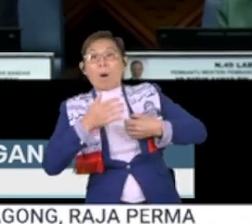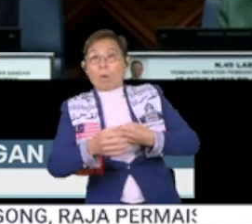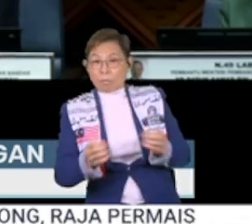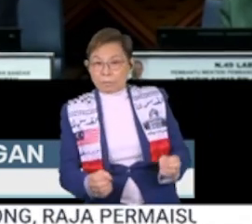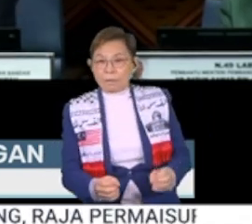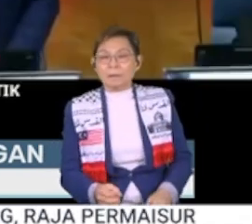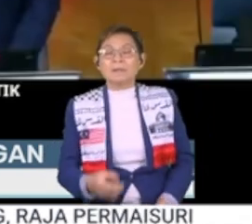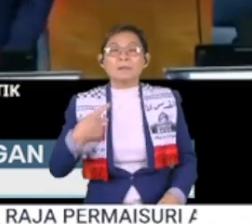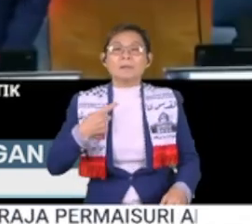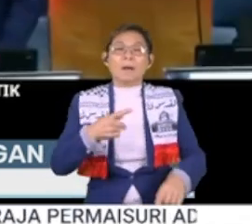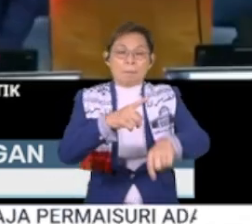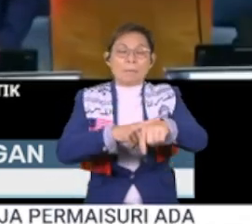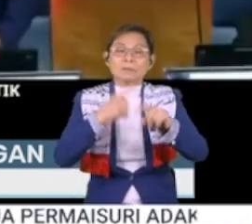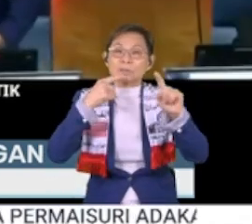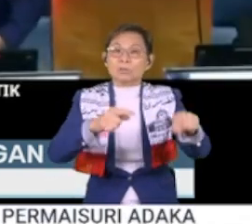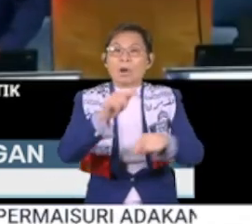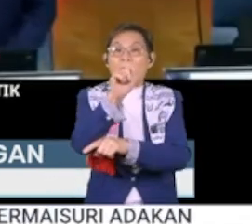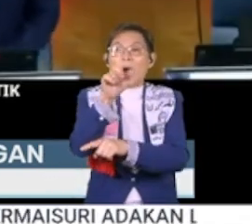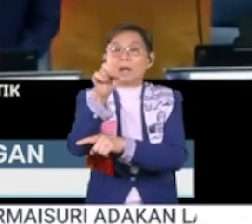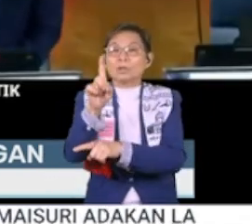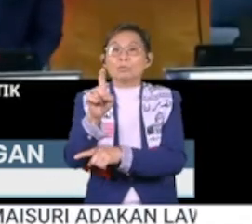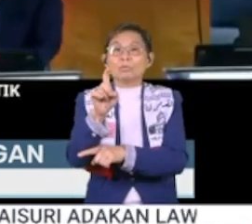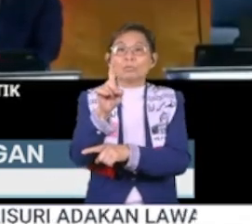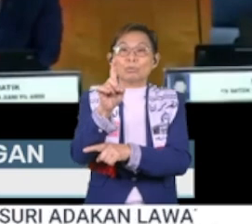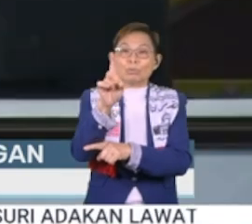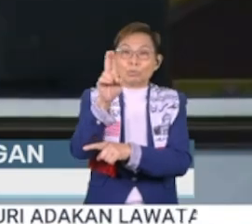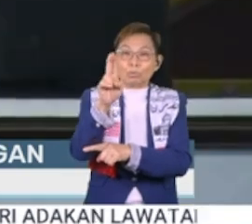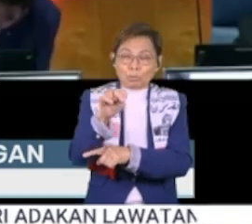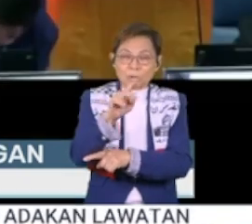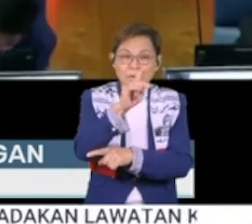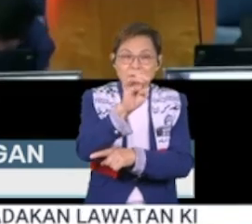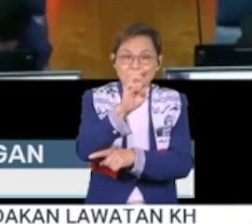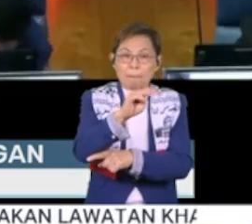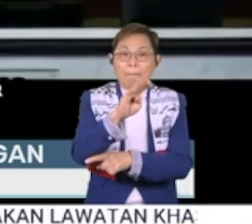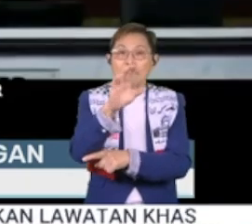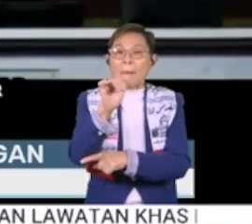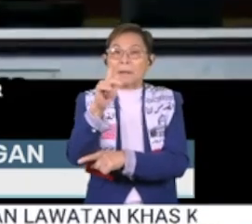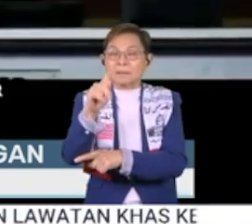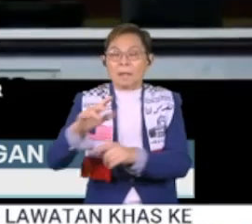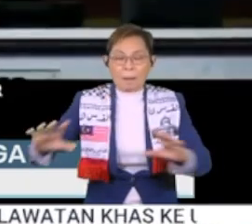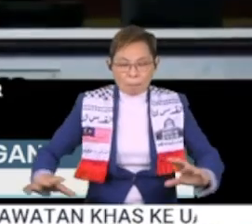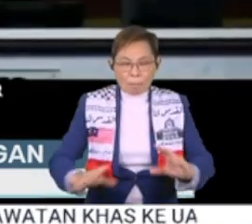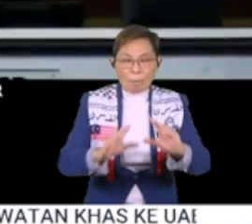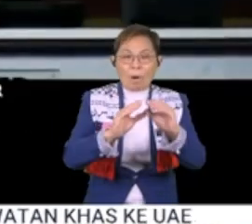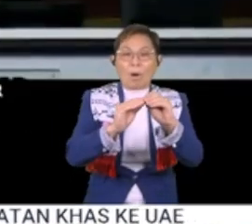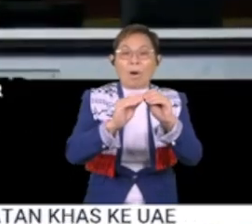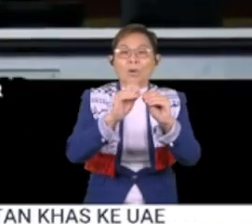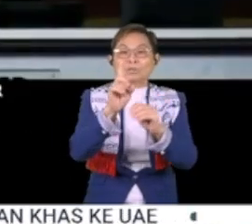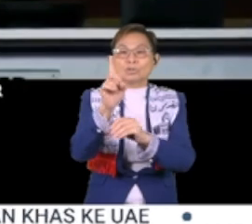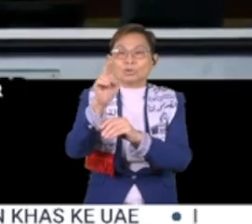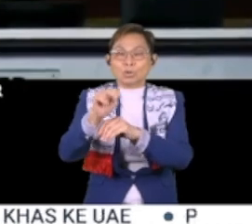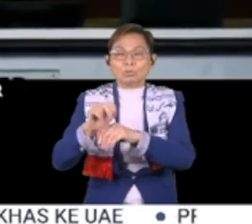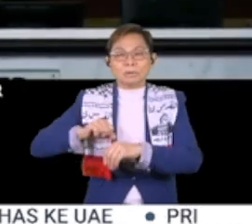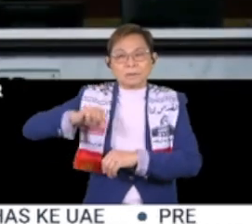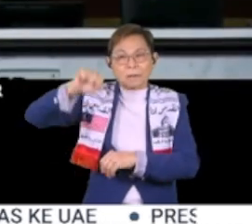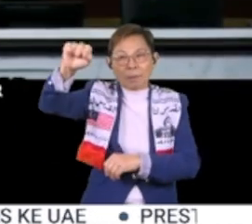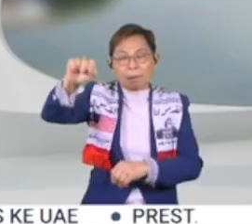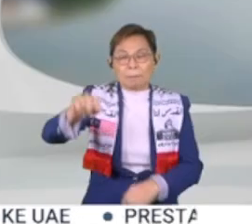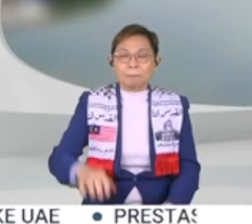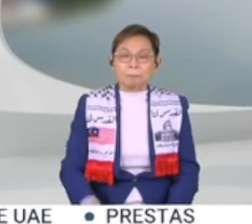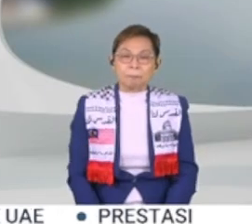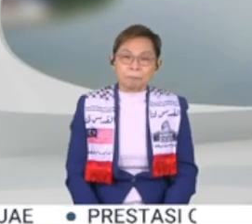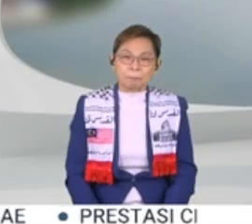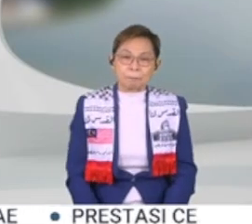berkata demikian ketika menjawab soalan Adun sebbatik Datuk Hassan Gani pangiran Amir dalam persidangan dewan undangan Negeri Dun